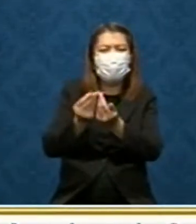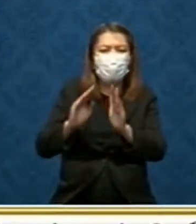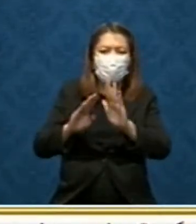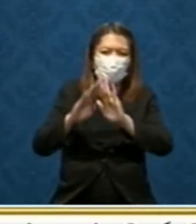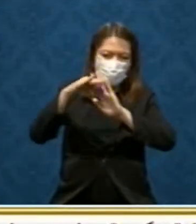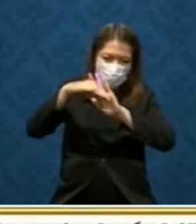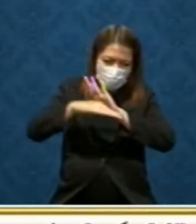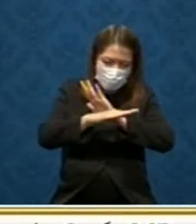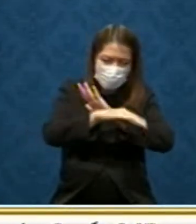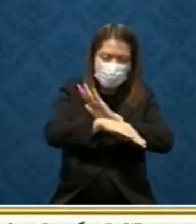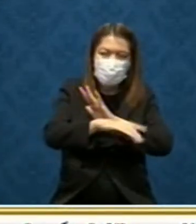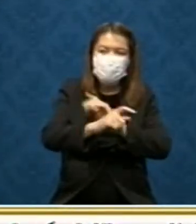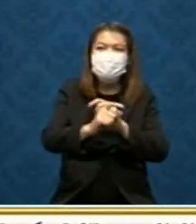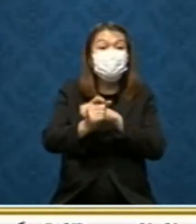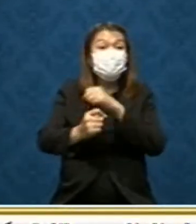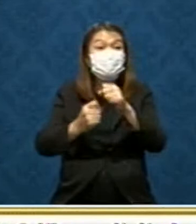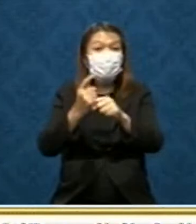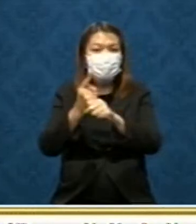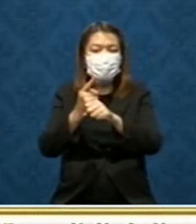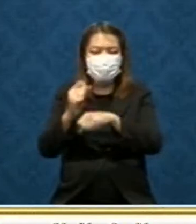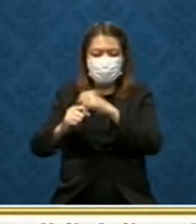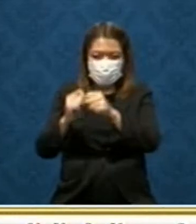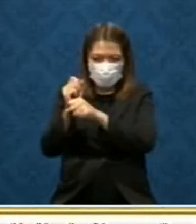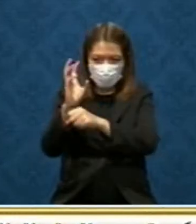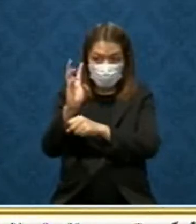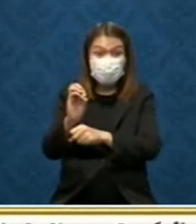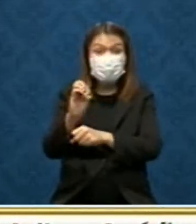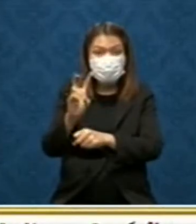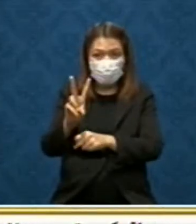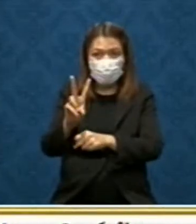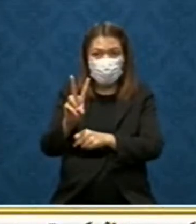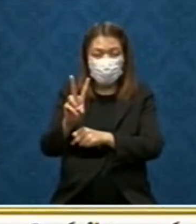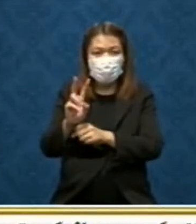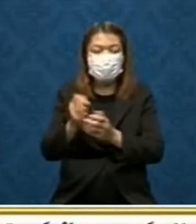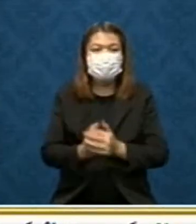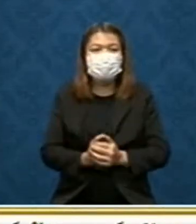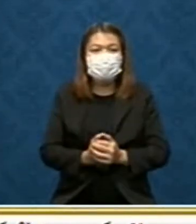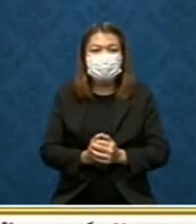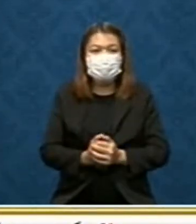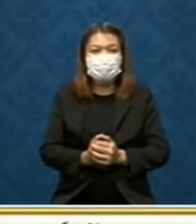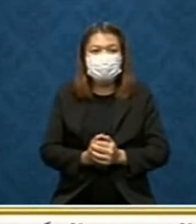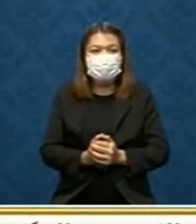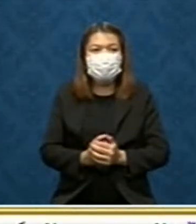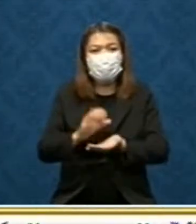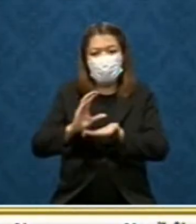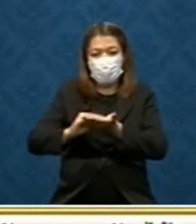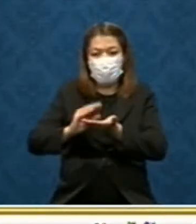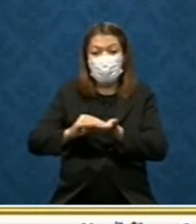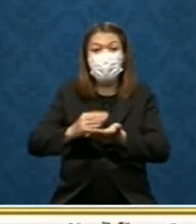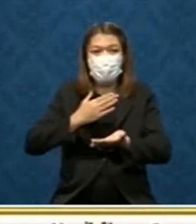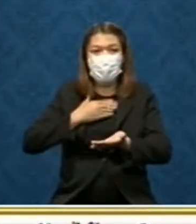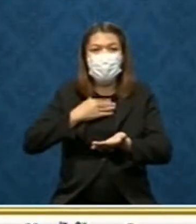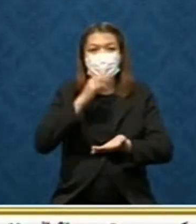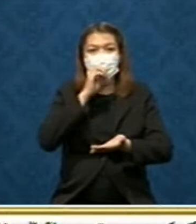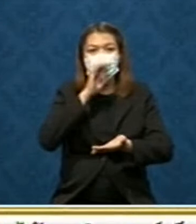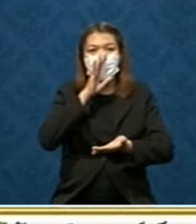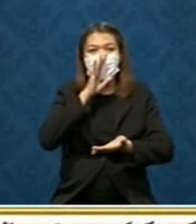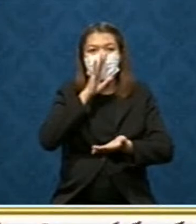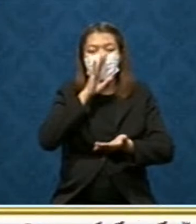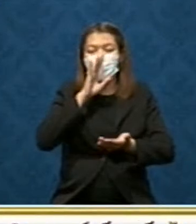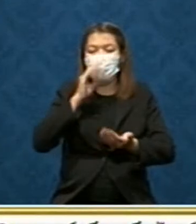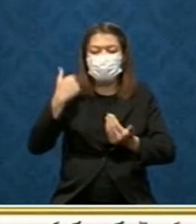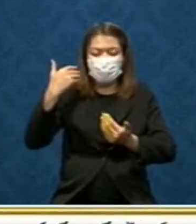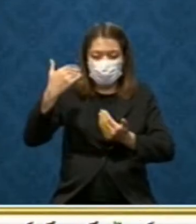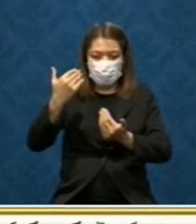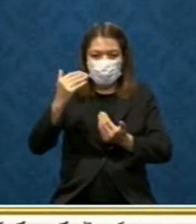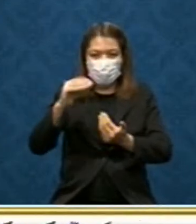นอนครันอัเดตปี 18 คือ 62 ครับ62 ที่ข้อมลทผมบอก แต่ถาจากนนมาเขายไมได้ว